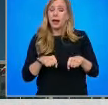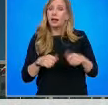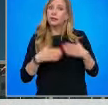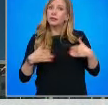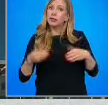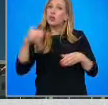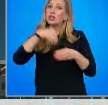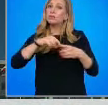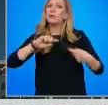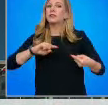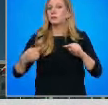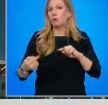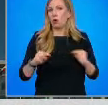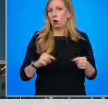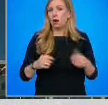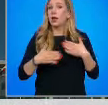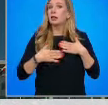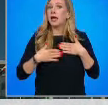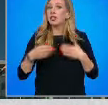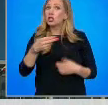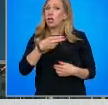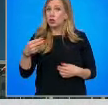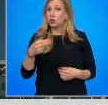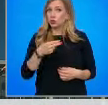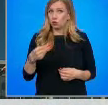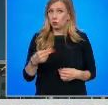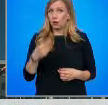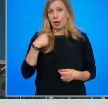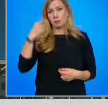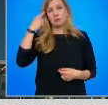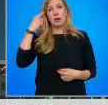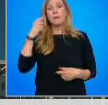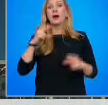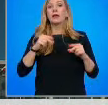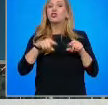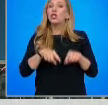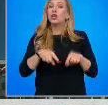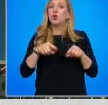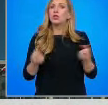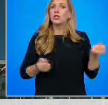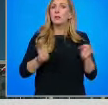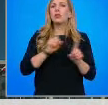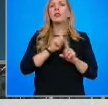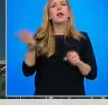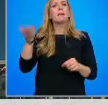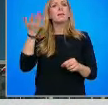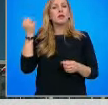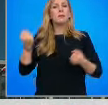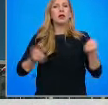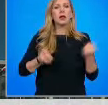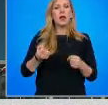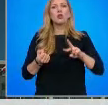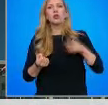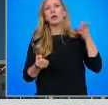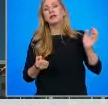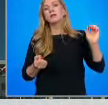един спор в момента. Нашите служби, доколкото ме известно от средства за масова информация, казват, че този камион не е бил в България. От срещната страна